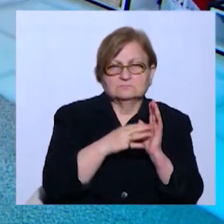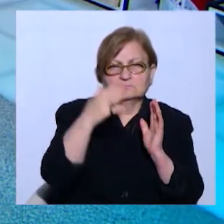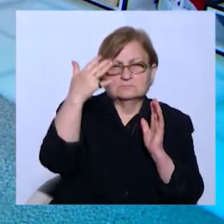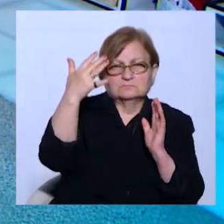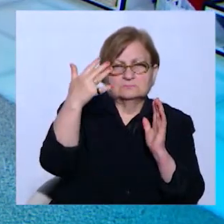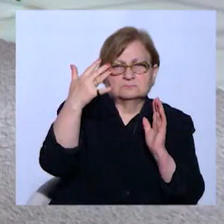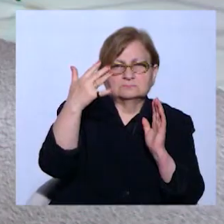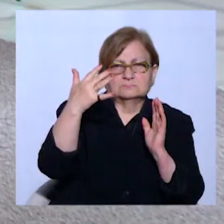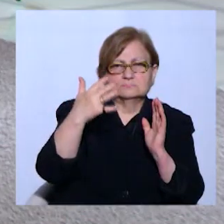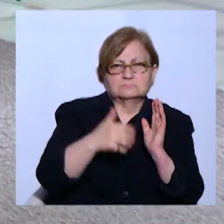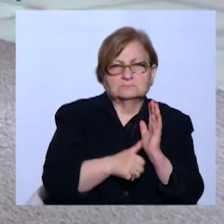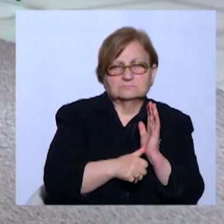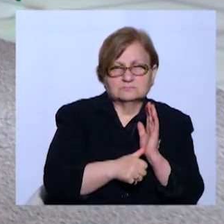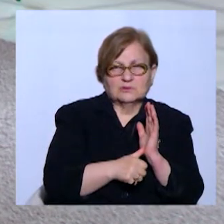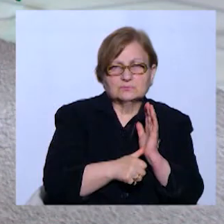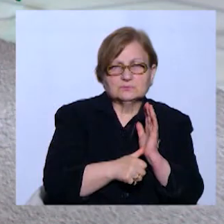5 6-დი.